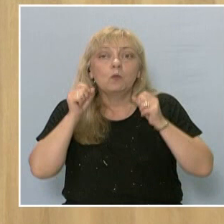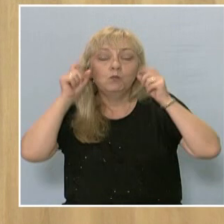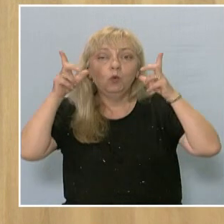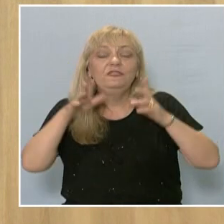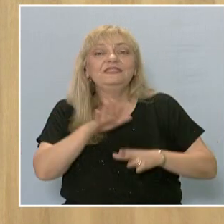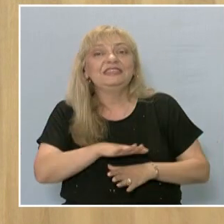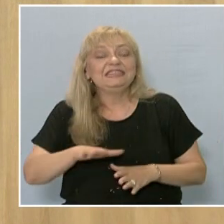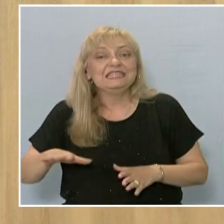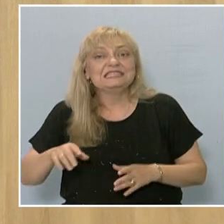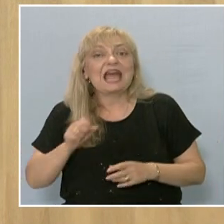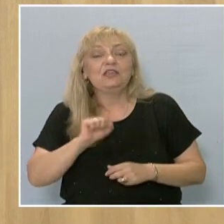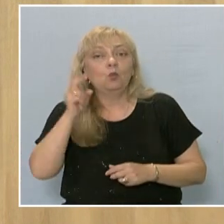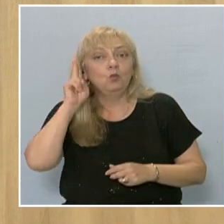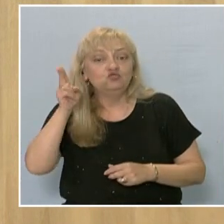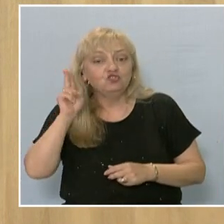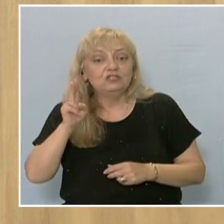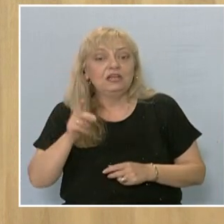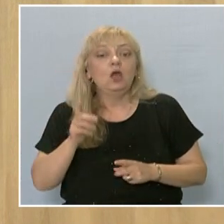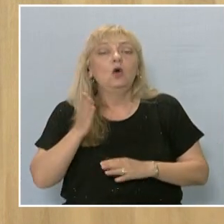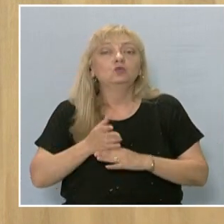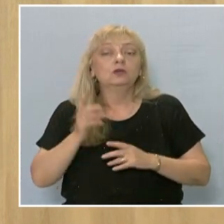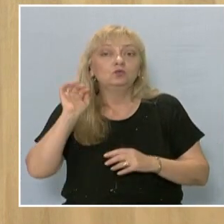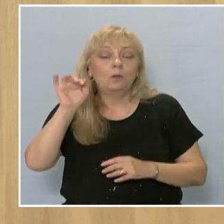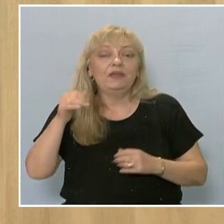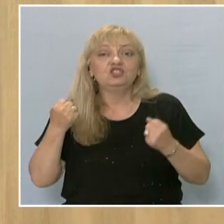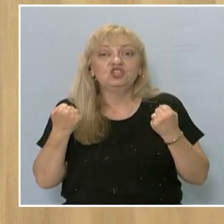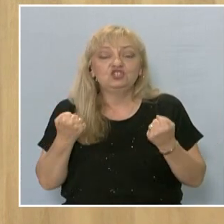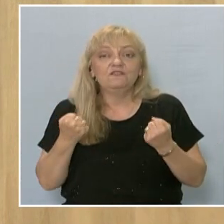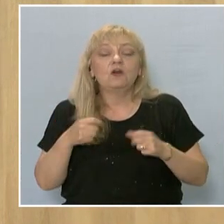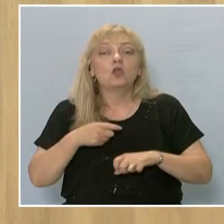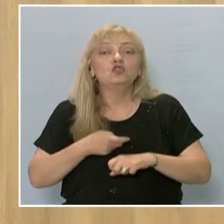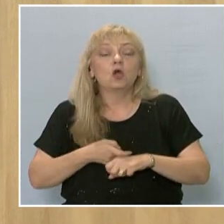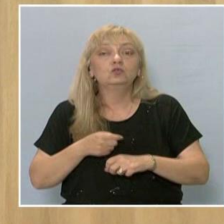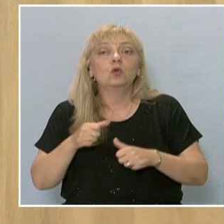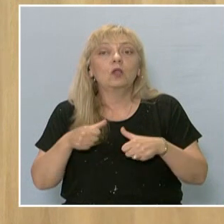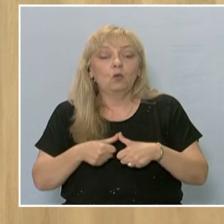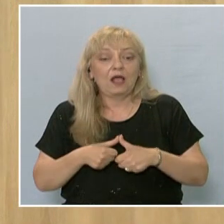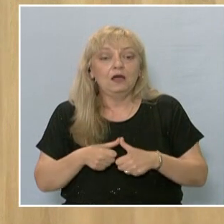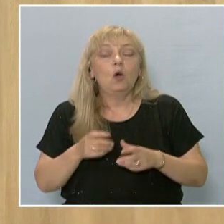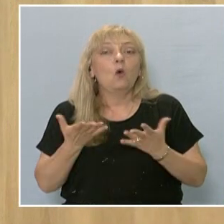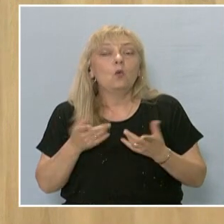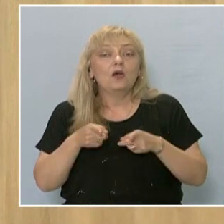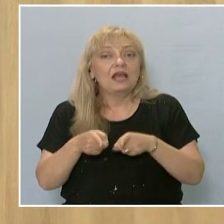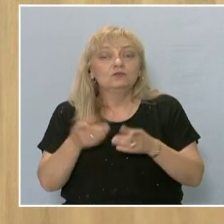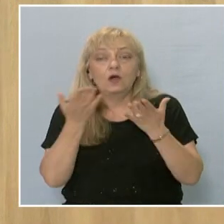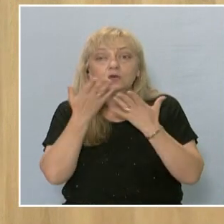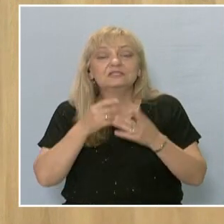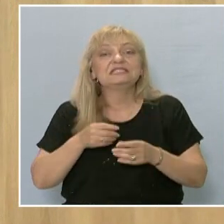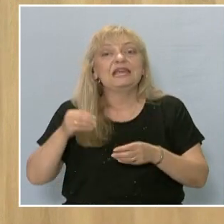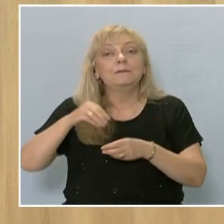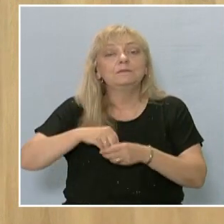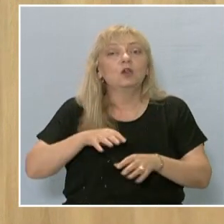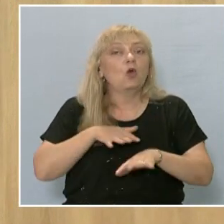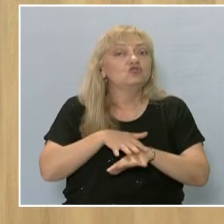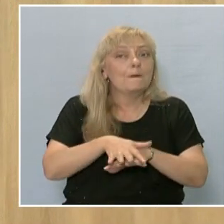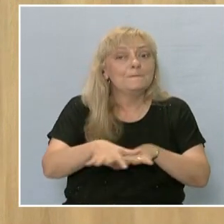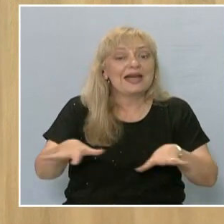учители тъй като докато беше жив д-р розанов когато го попитах кога сугестопедията ще се приложи масово знаете ли той какво ми отговори